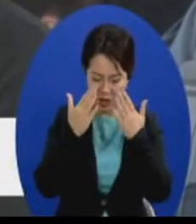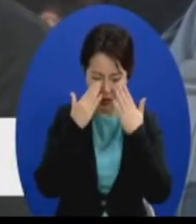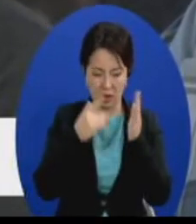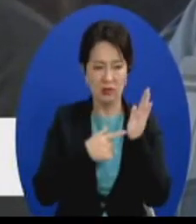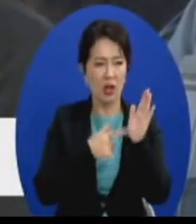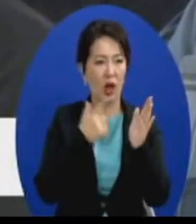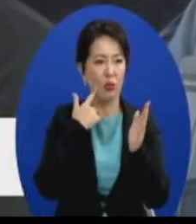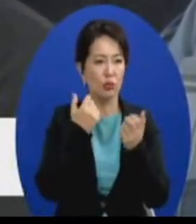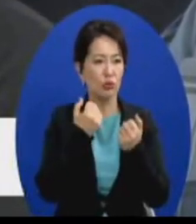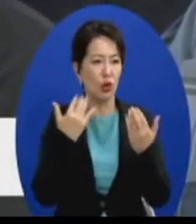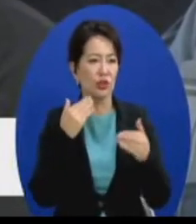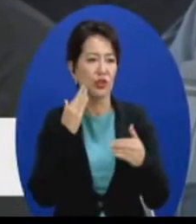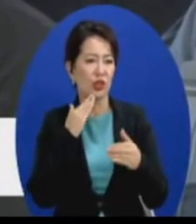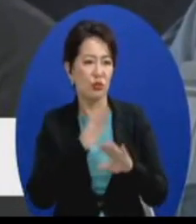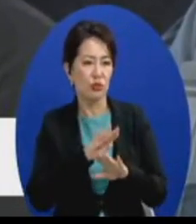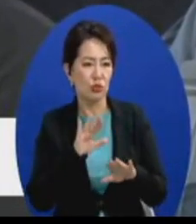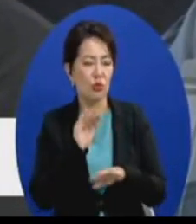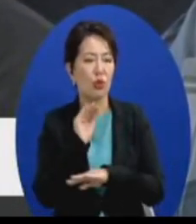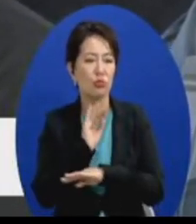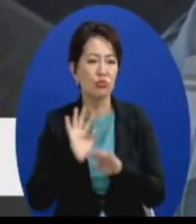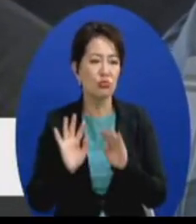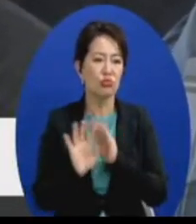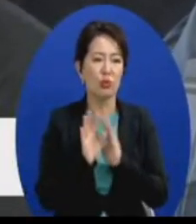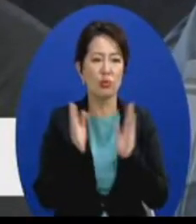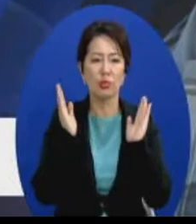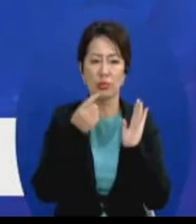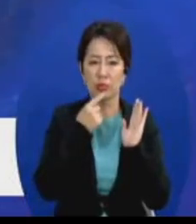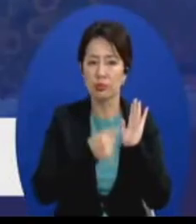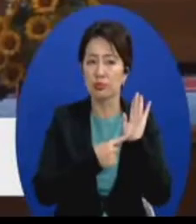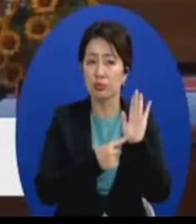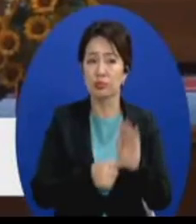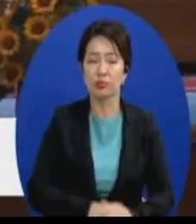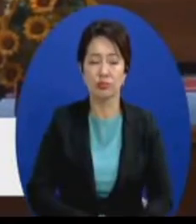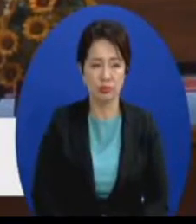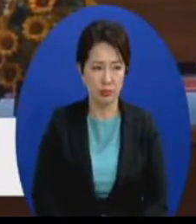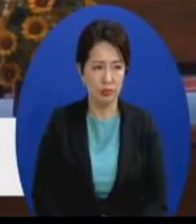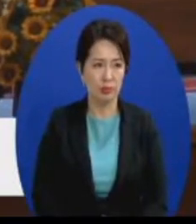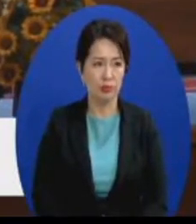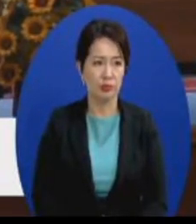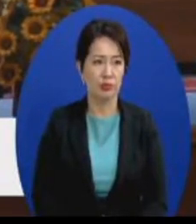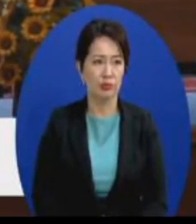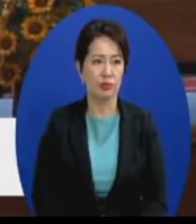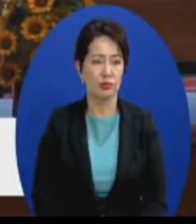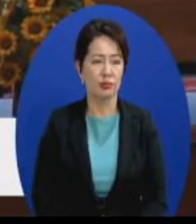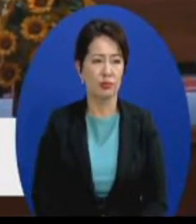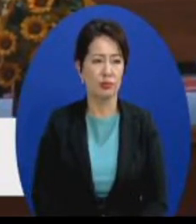олон эмэгтэйчүүд, ээжүүд, үр хүүхдийн өмнөөс илэрхийлэл хүсэж байна.